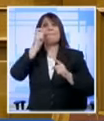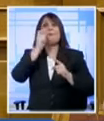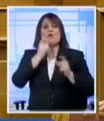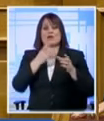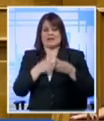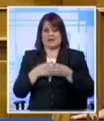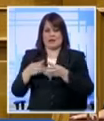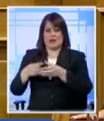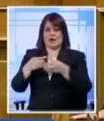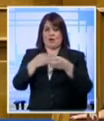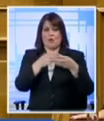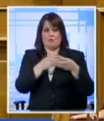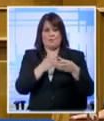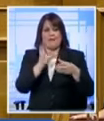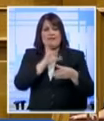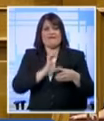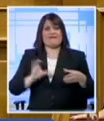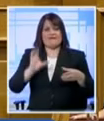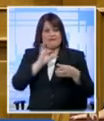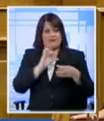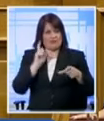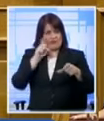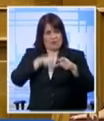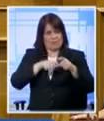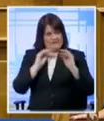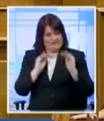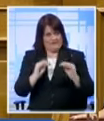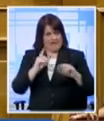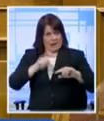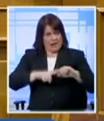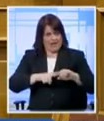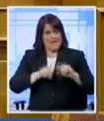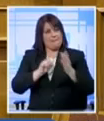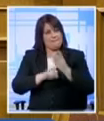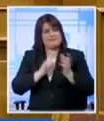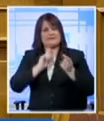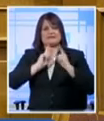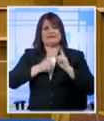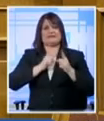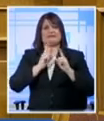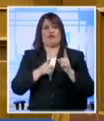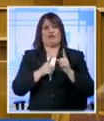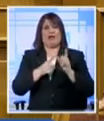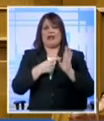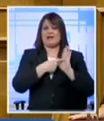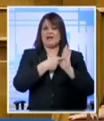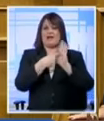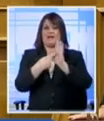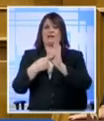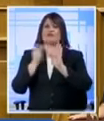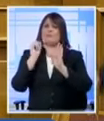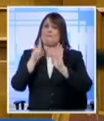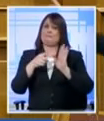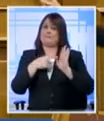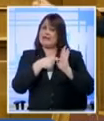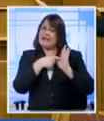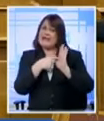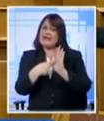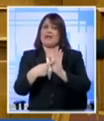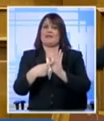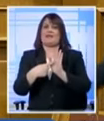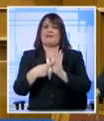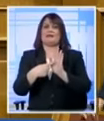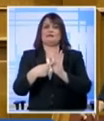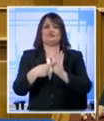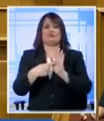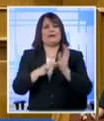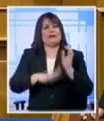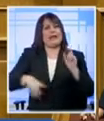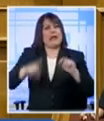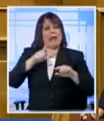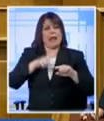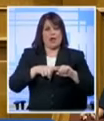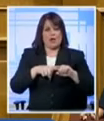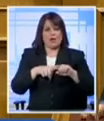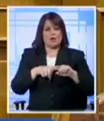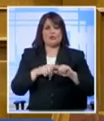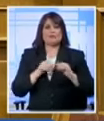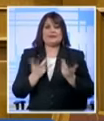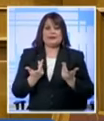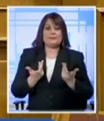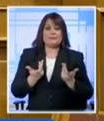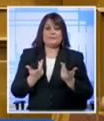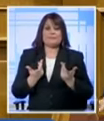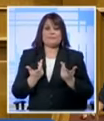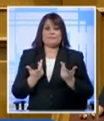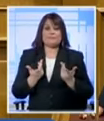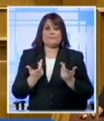που πιστεύουν στην ευρωπαϊκή προοπτική της χώρας. Να στείλουμε ένα μήνυμα έξω και ένα μήνυμα στον ελληνικό λαό ότι